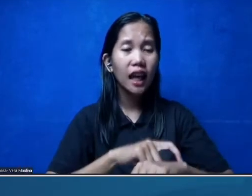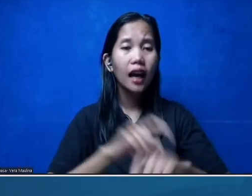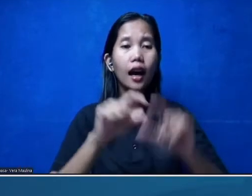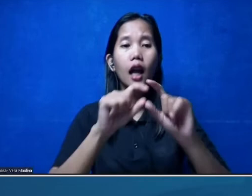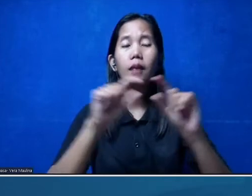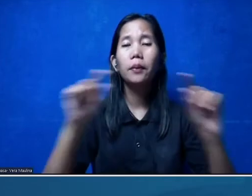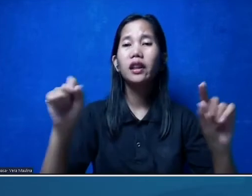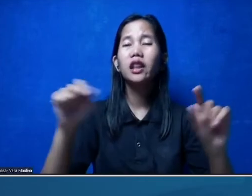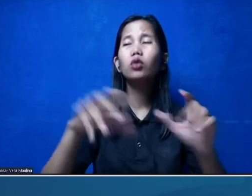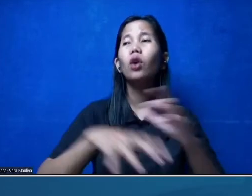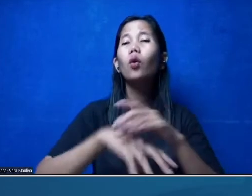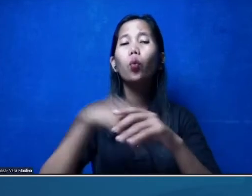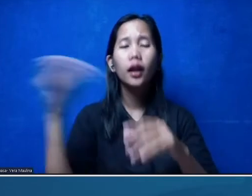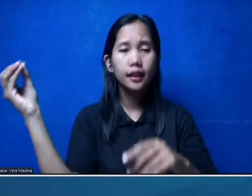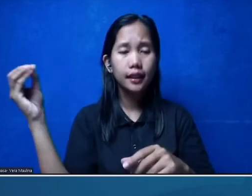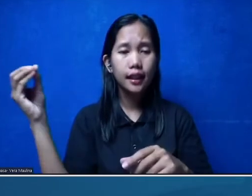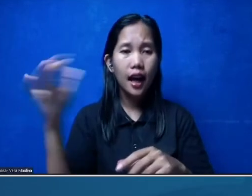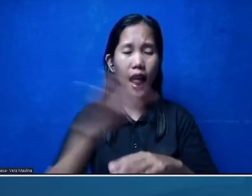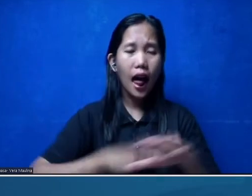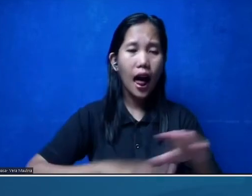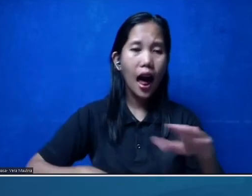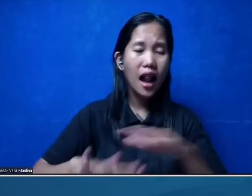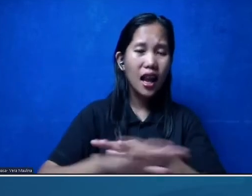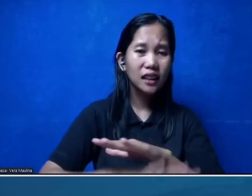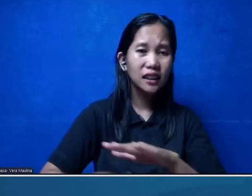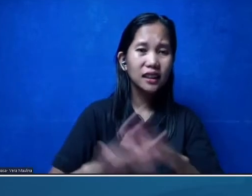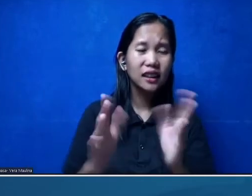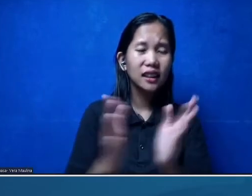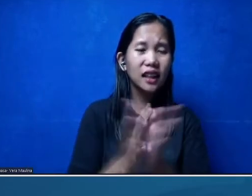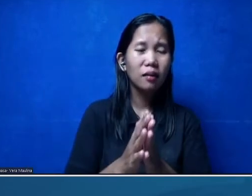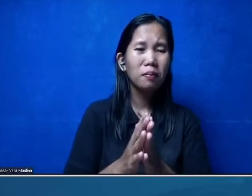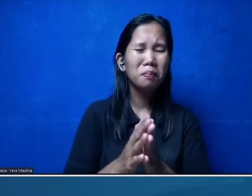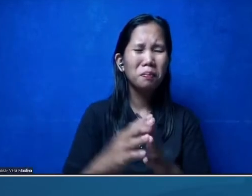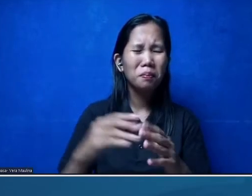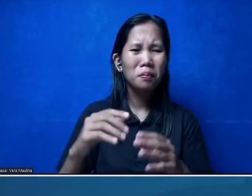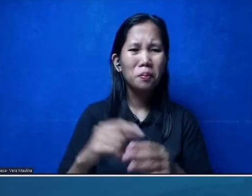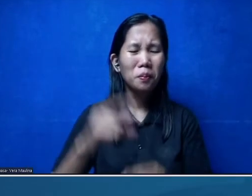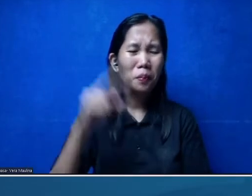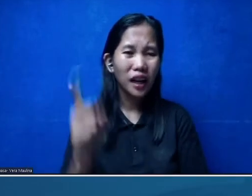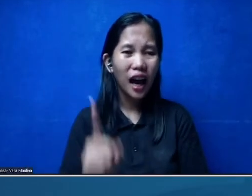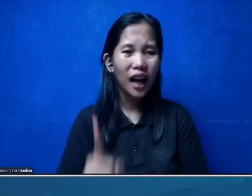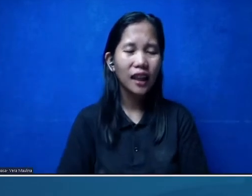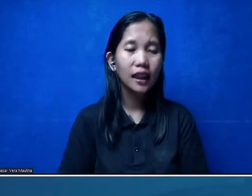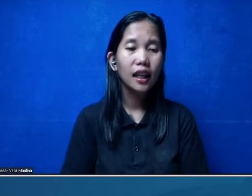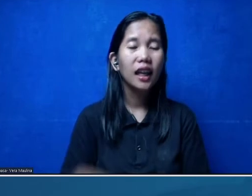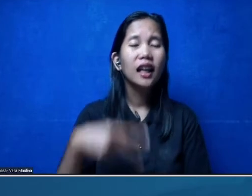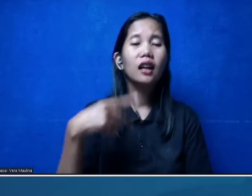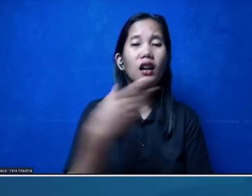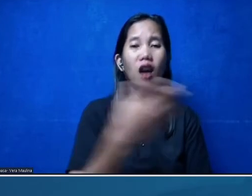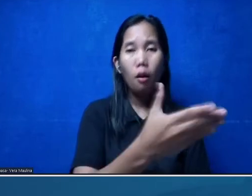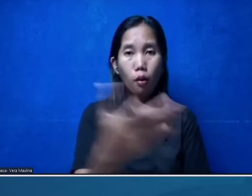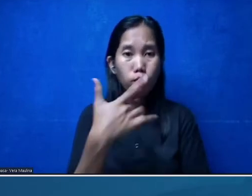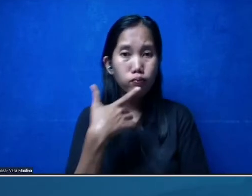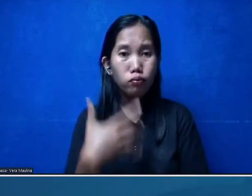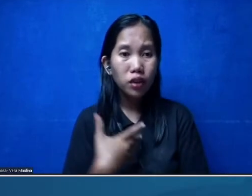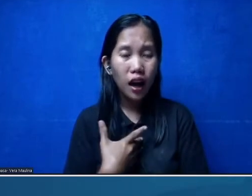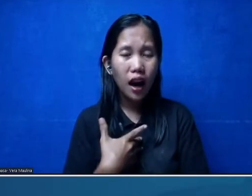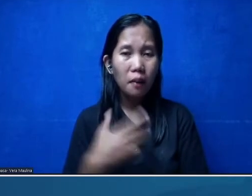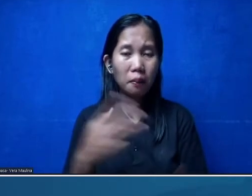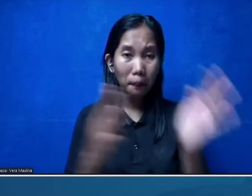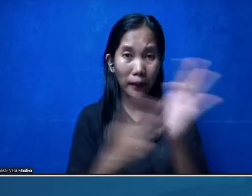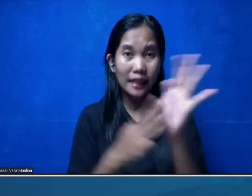besar di kabin Lihatlah aku sekarang datang menjeda luar biasa ketika